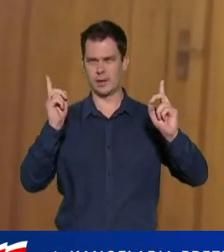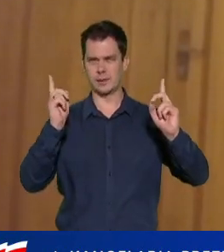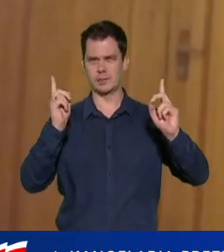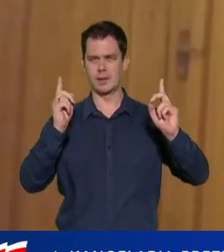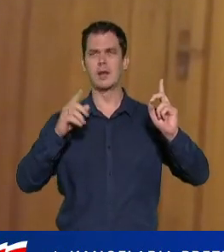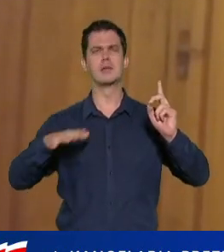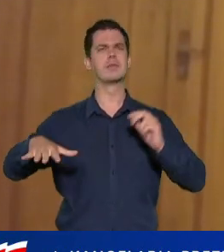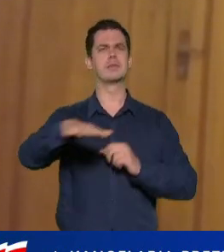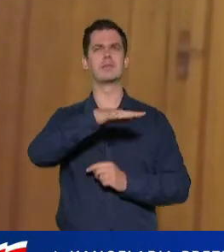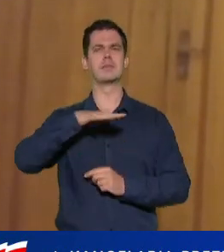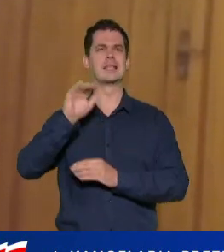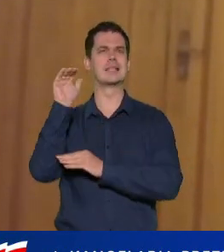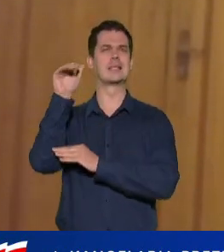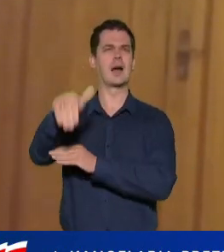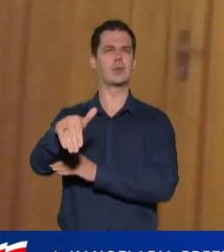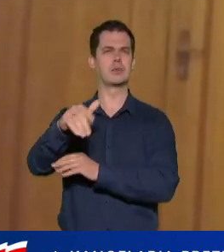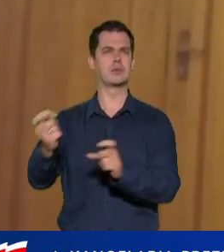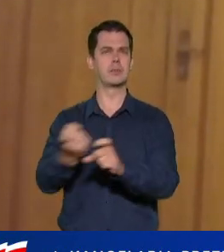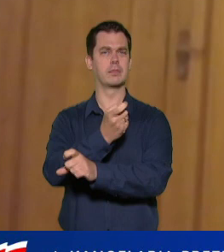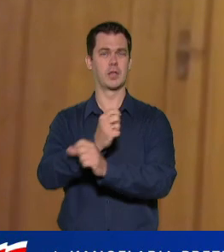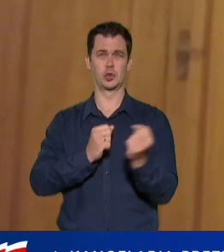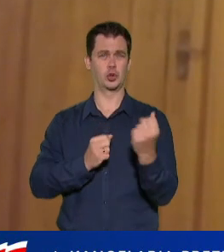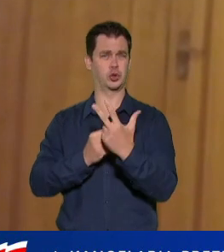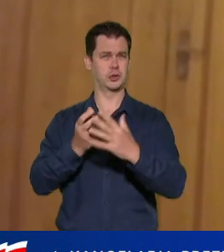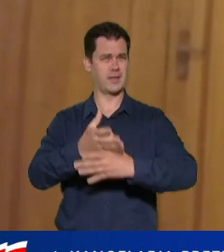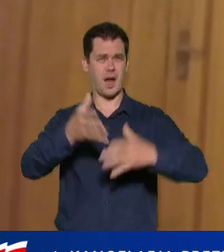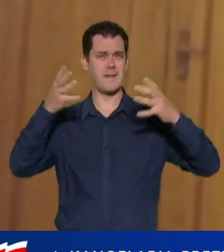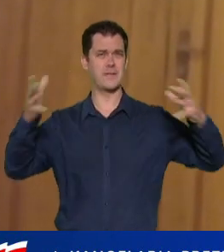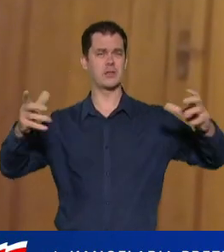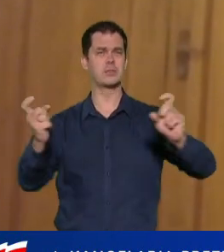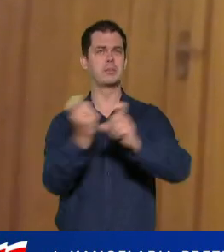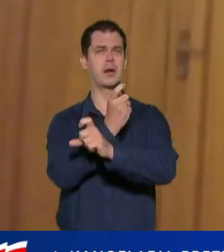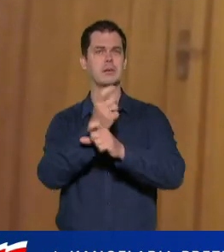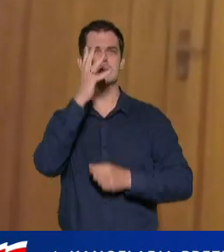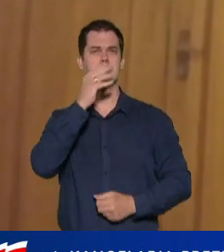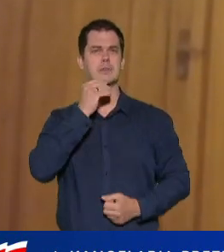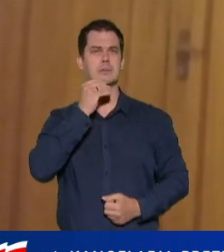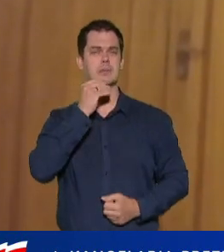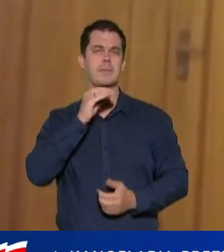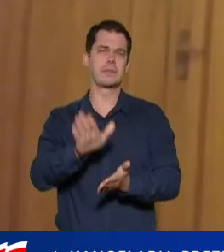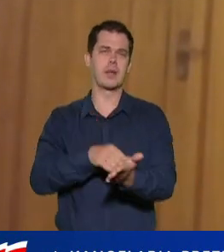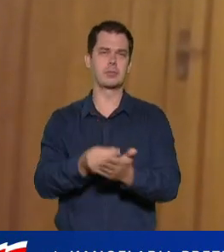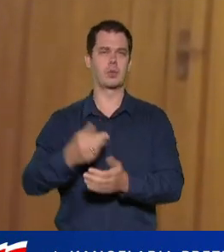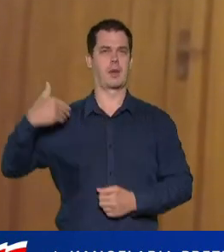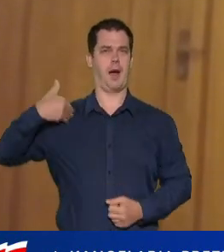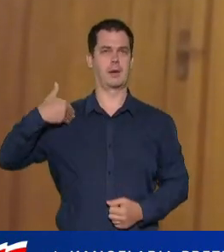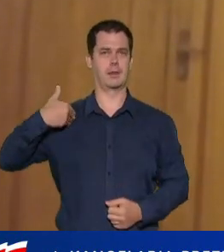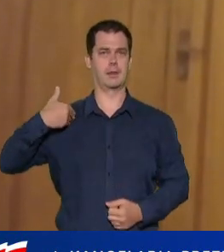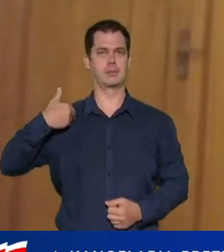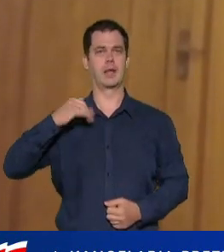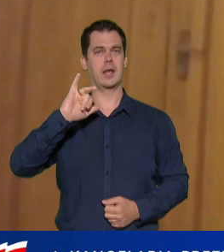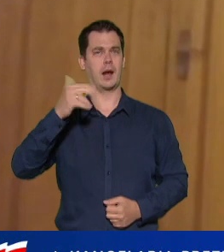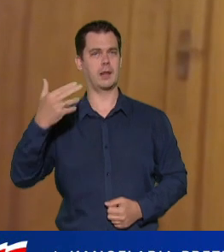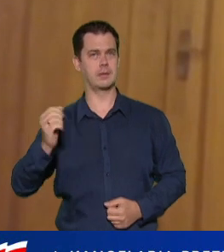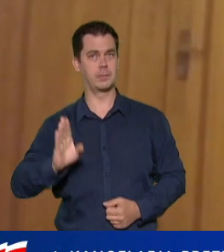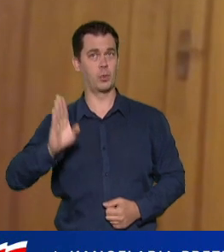się w krajach zachodnich. W trzech największych krajach Europy, na przykład w Wielkiej Brytanii, w Irlandii